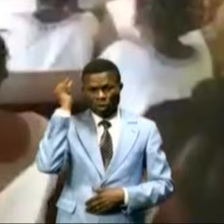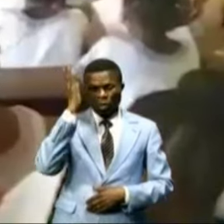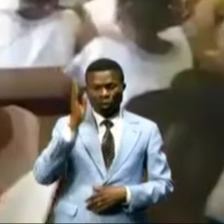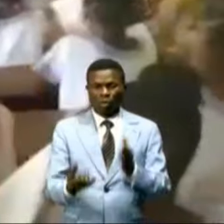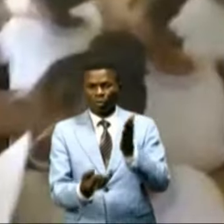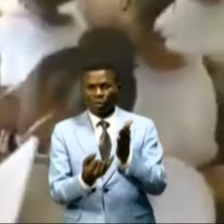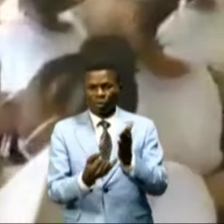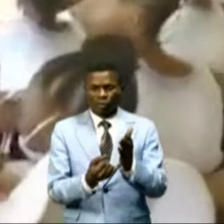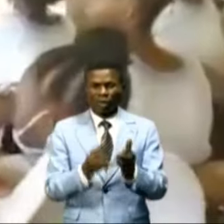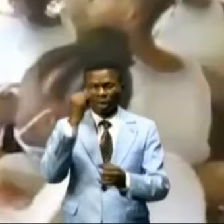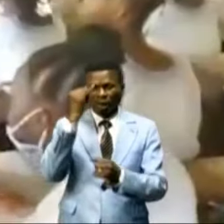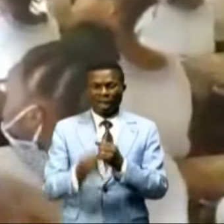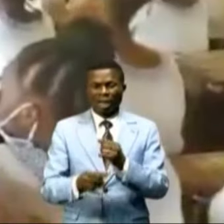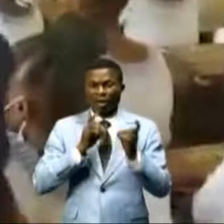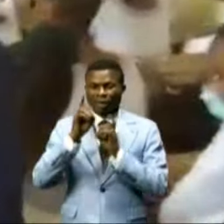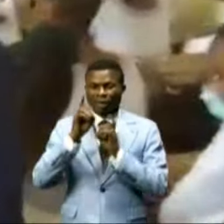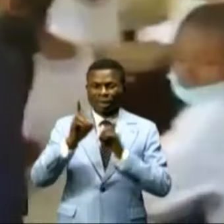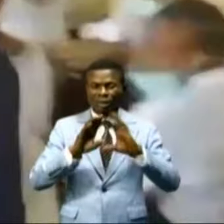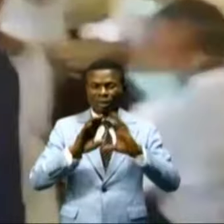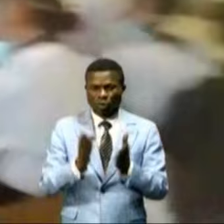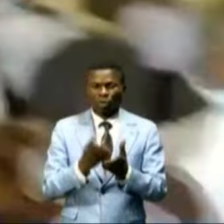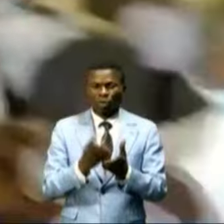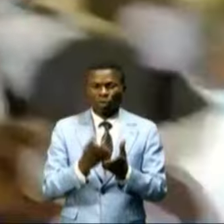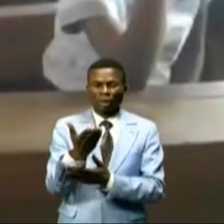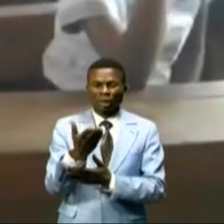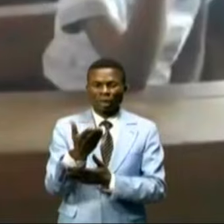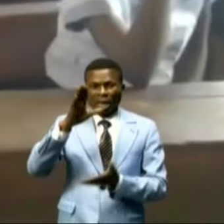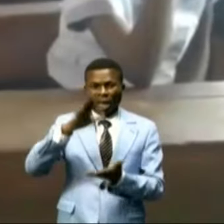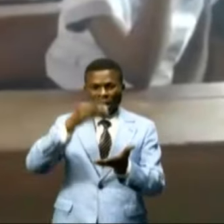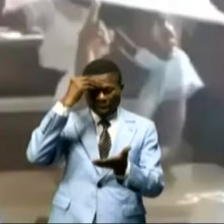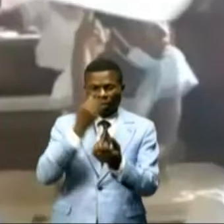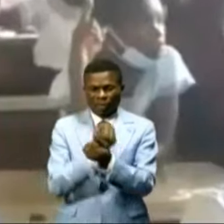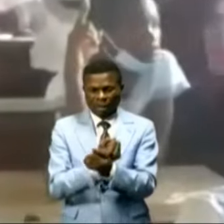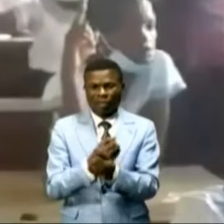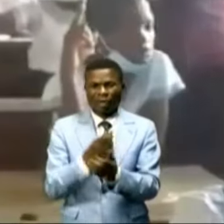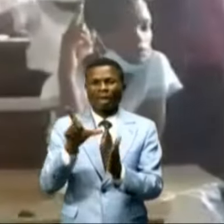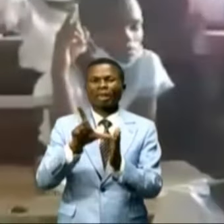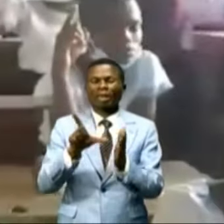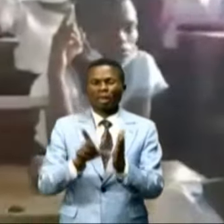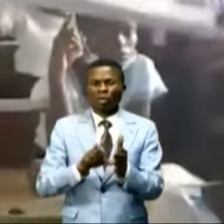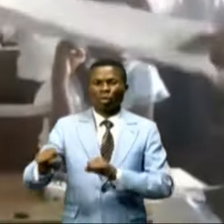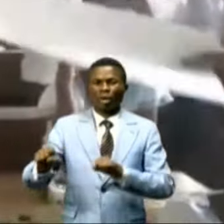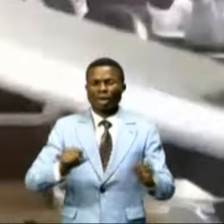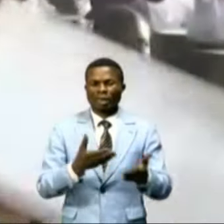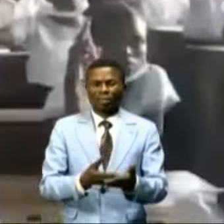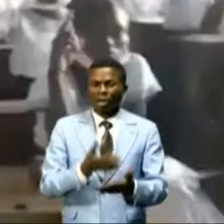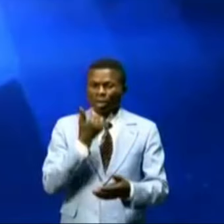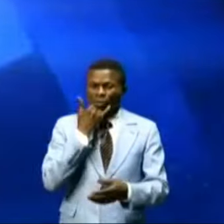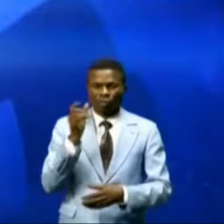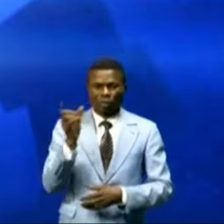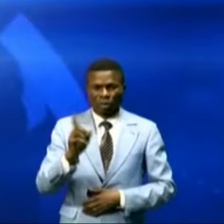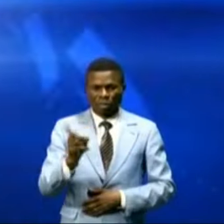la série des allocutions tout en exhortant les candidats à respecter les consignes des items pour éviter les erreurs.